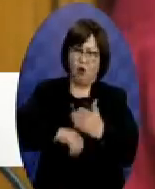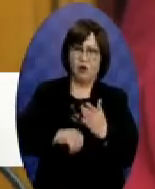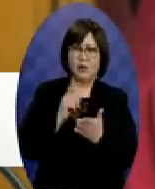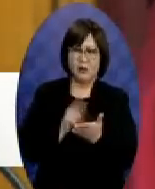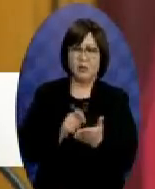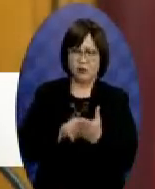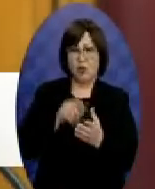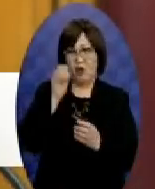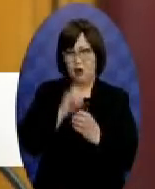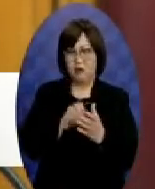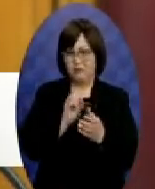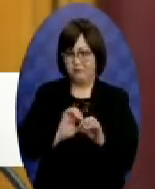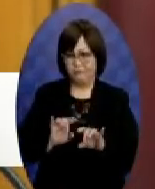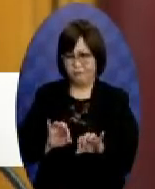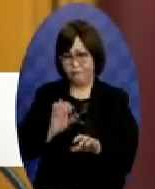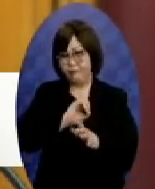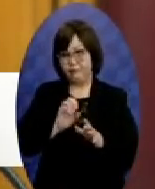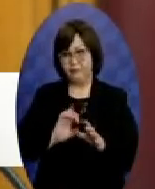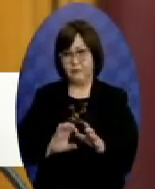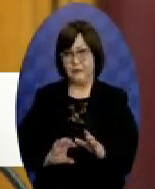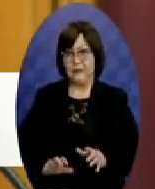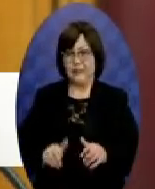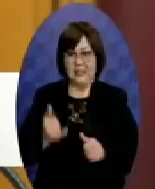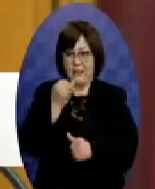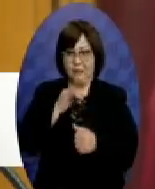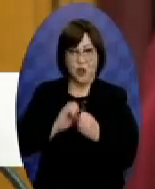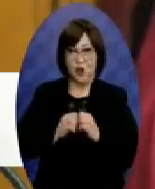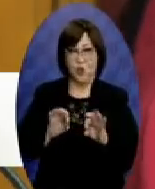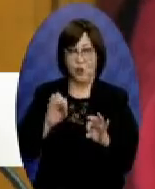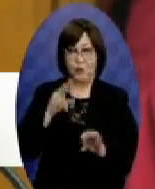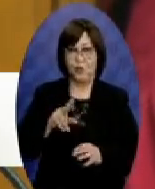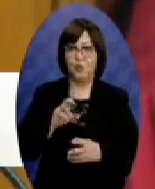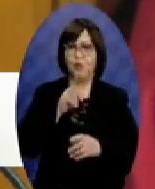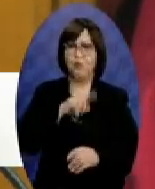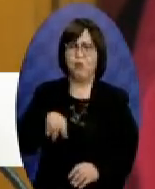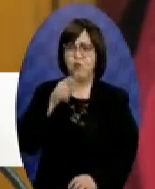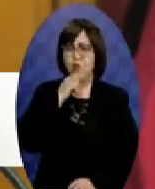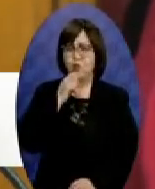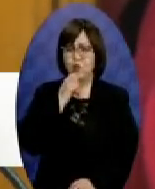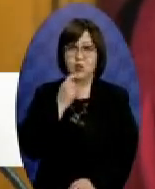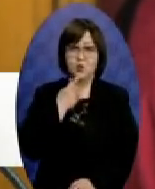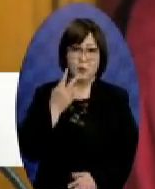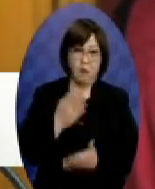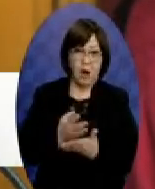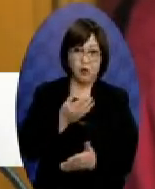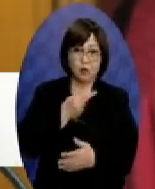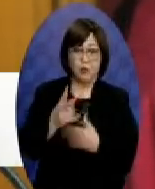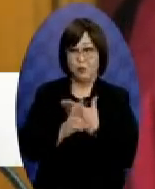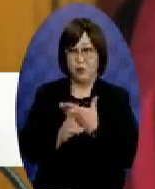бол ерөөсөө болохгүй байгаа юм шүү. А энд бол ямар нэгэн